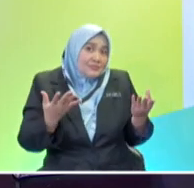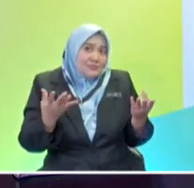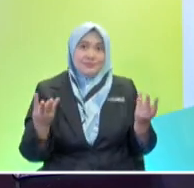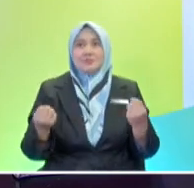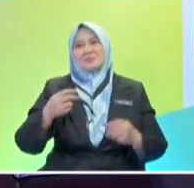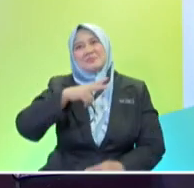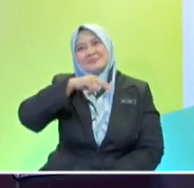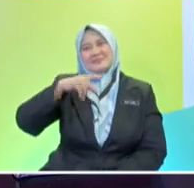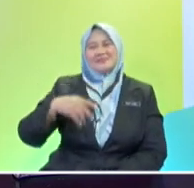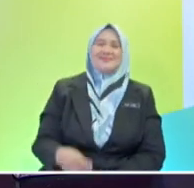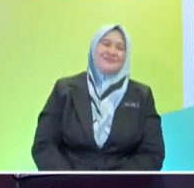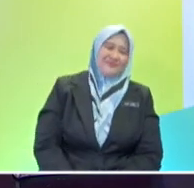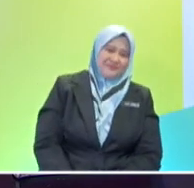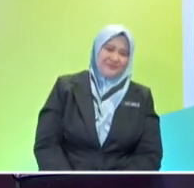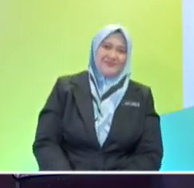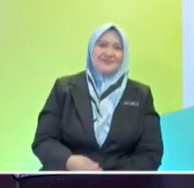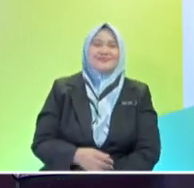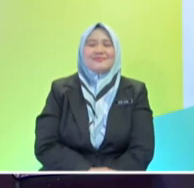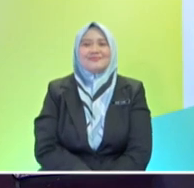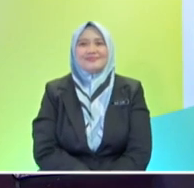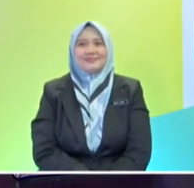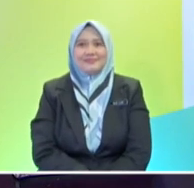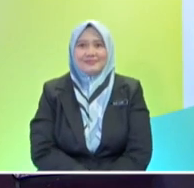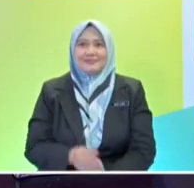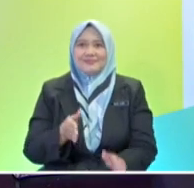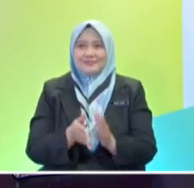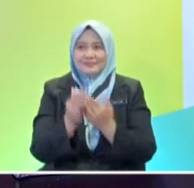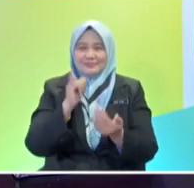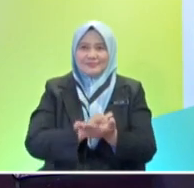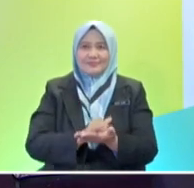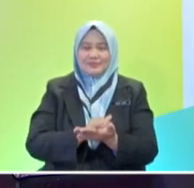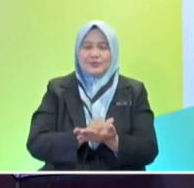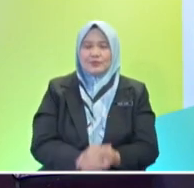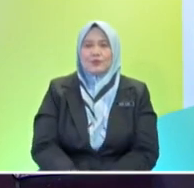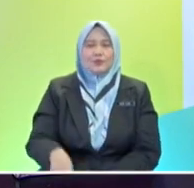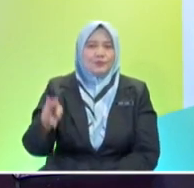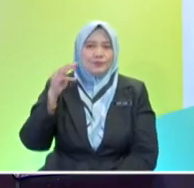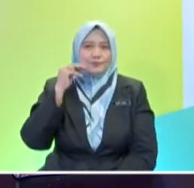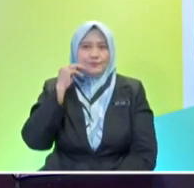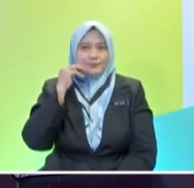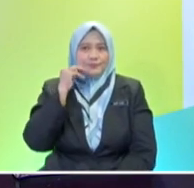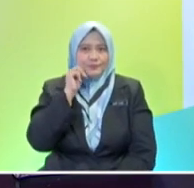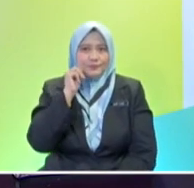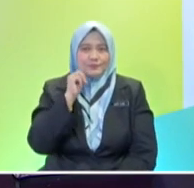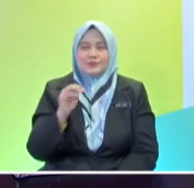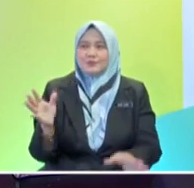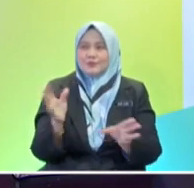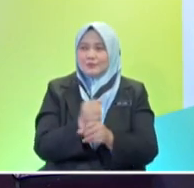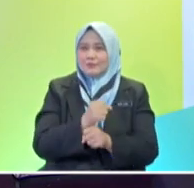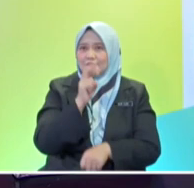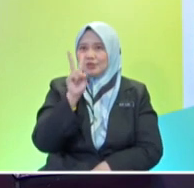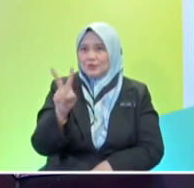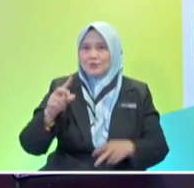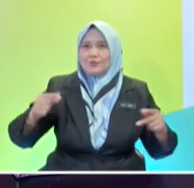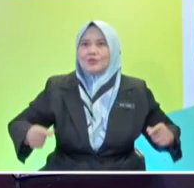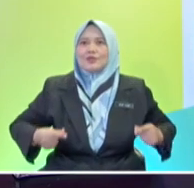Okey, jadi betul semuanya. Jadi saya janjikan untuk beri Mira dua ganjaran. Mira boleh pilih sendirilah kali ini. Wah,